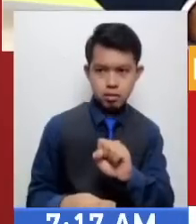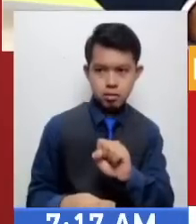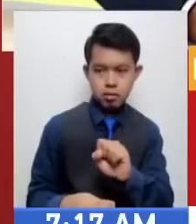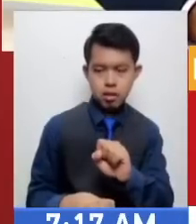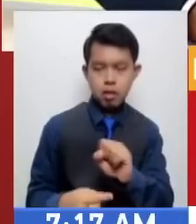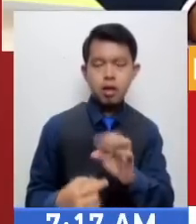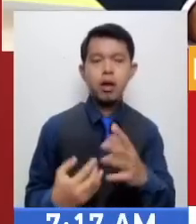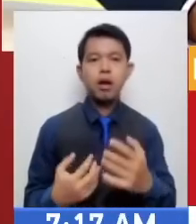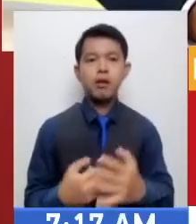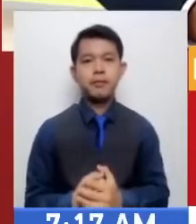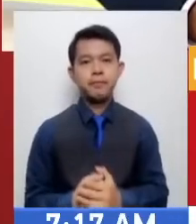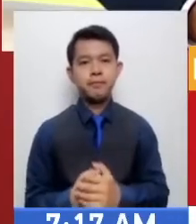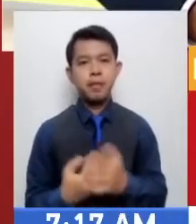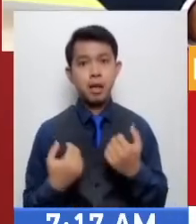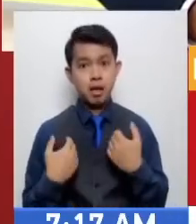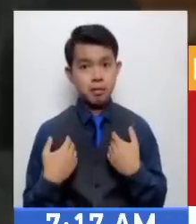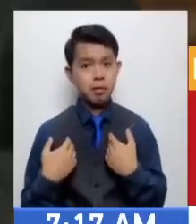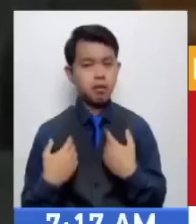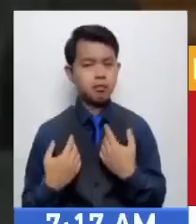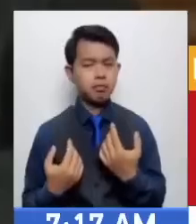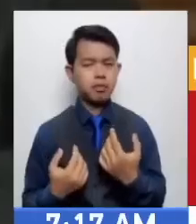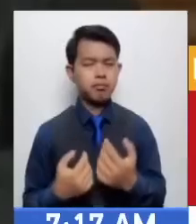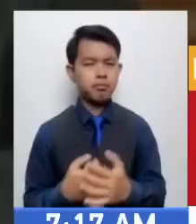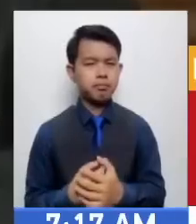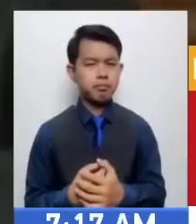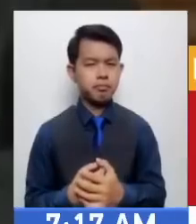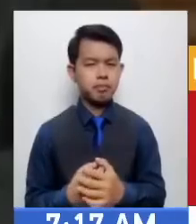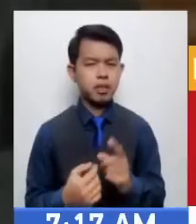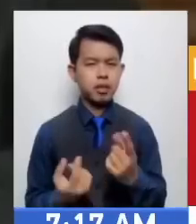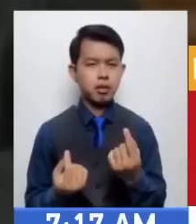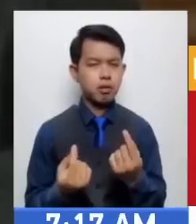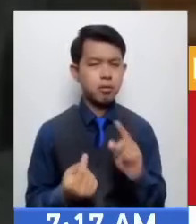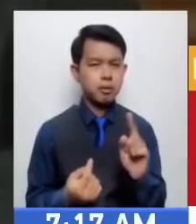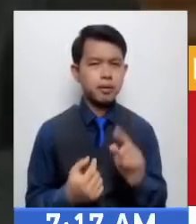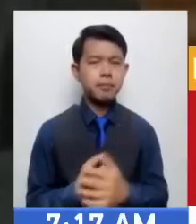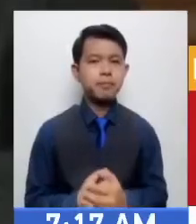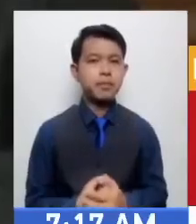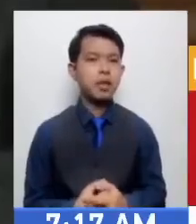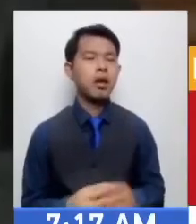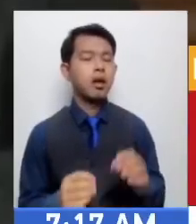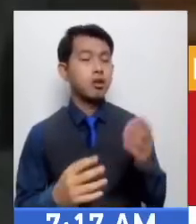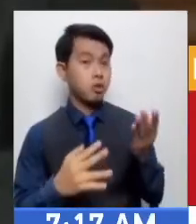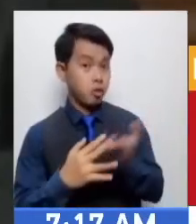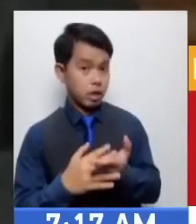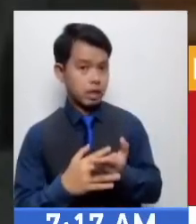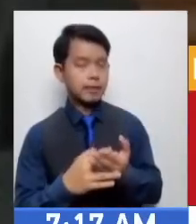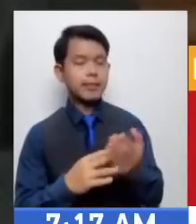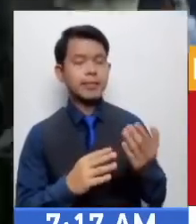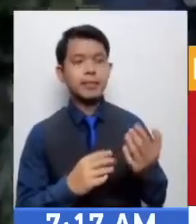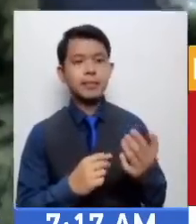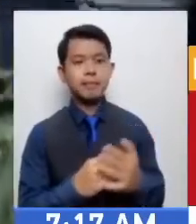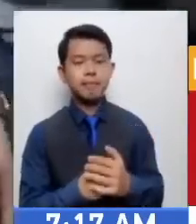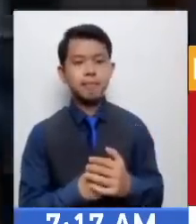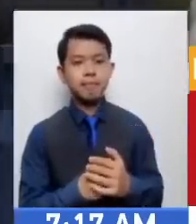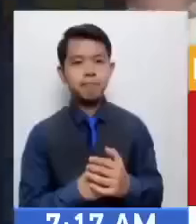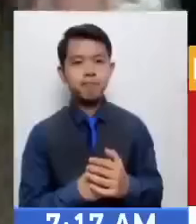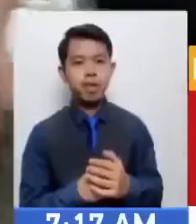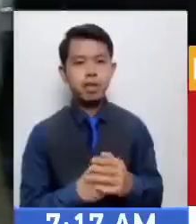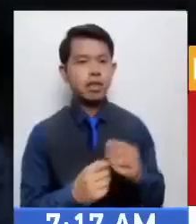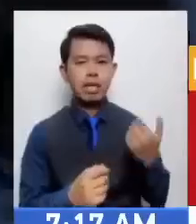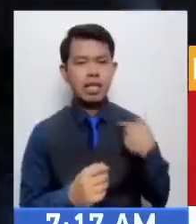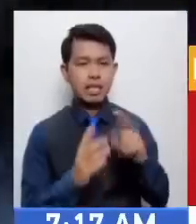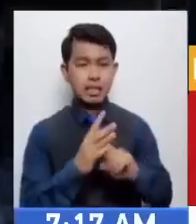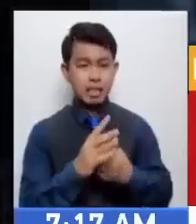Teves? Wala pa po. Ang mga kaso po ay hindi pa nga po nag-uumpisa yung preliminary